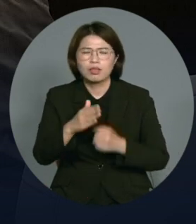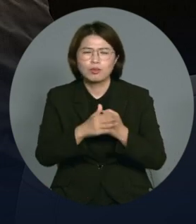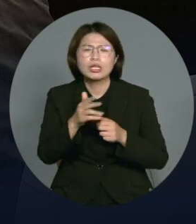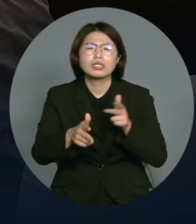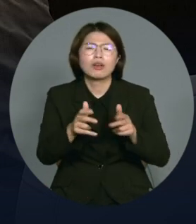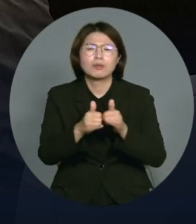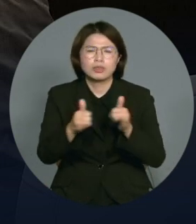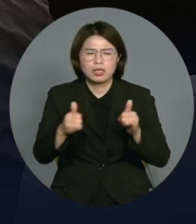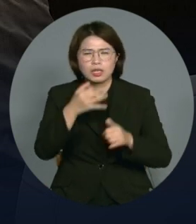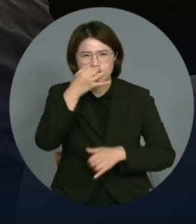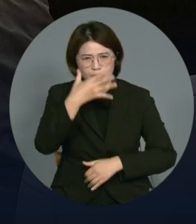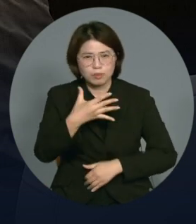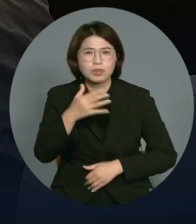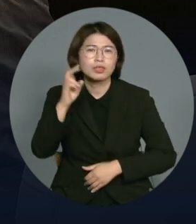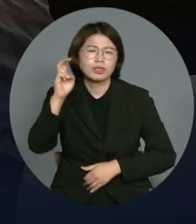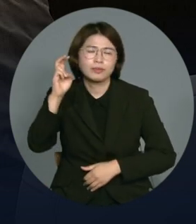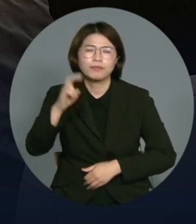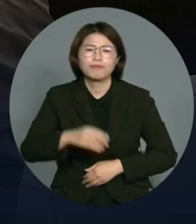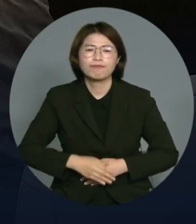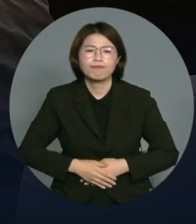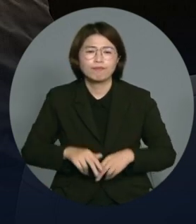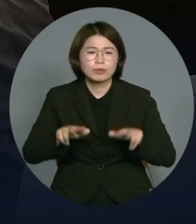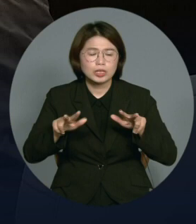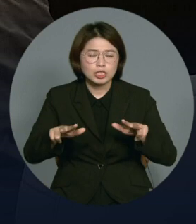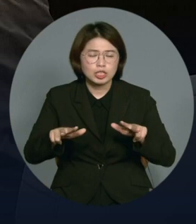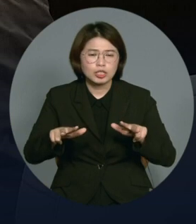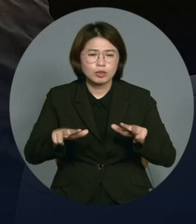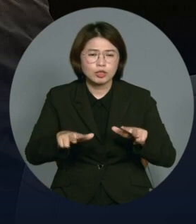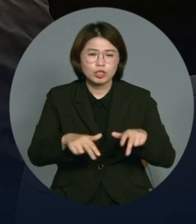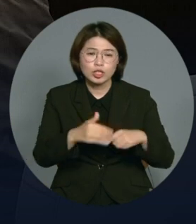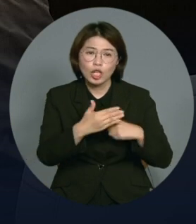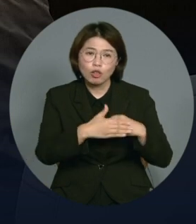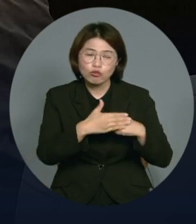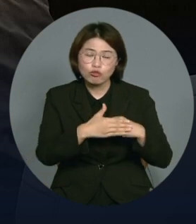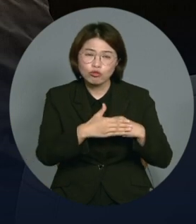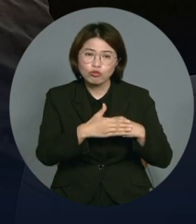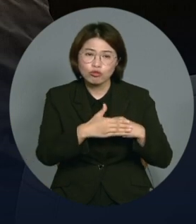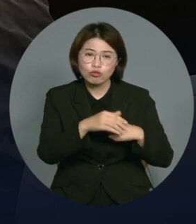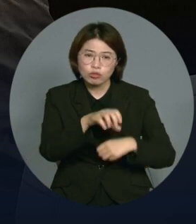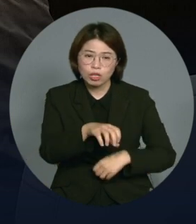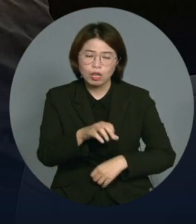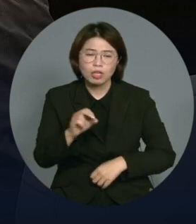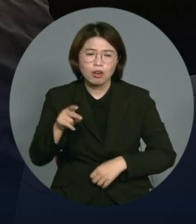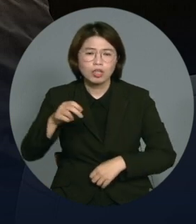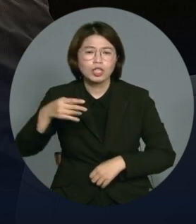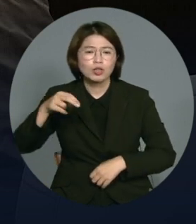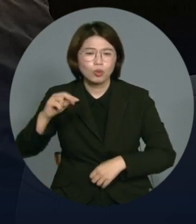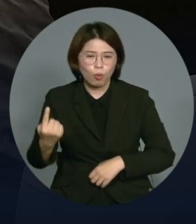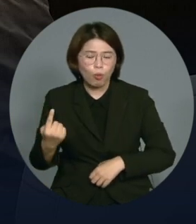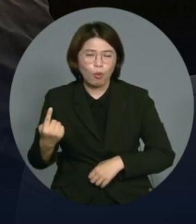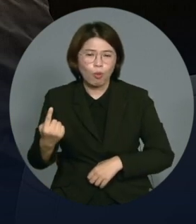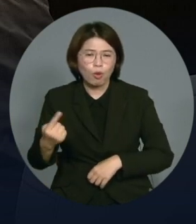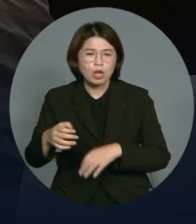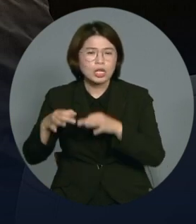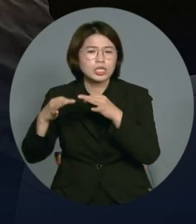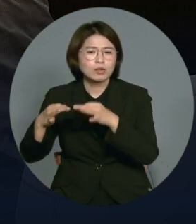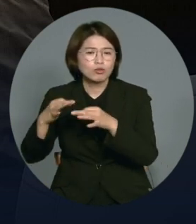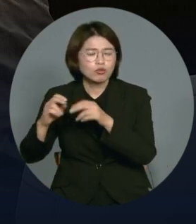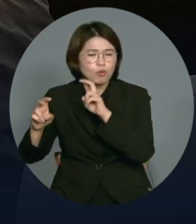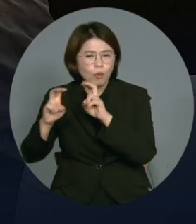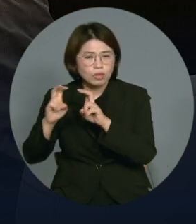분들이 굉장히 힘들어진 상태죠. 뭐 지금 대구 쪽은 뭐 여의도나 뭐그